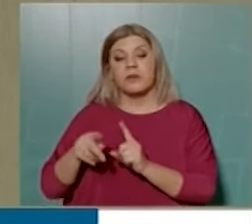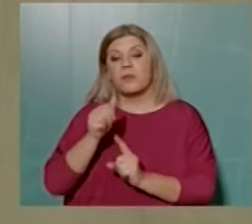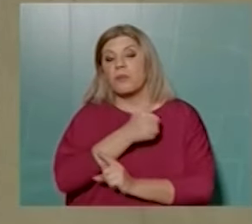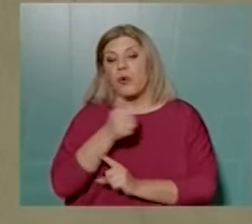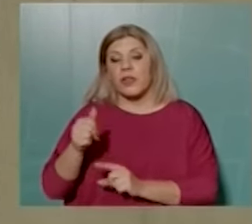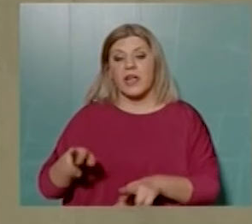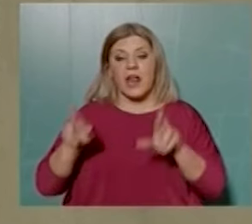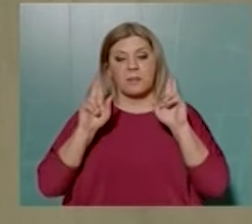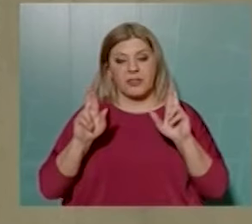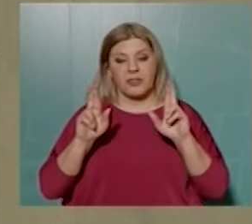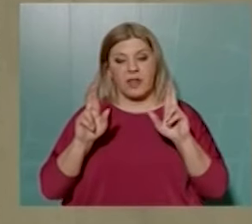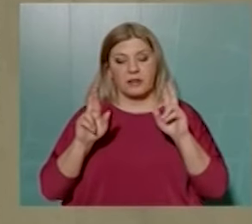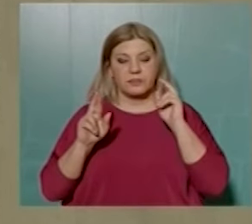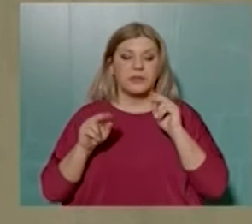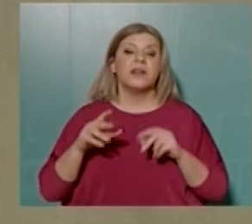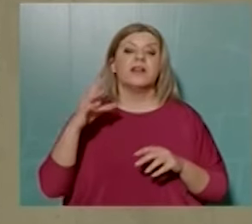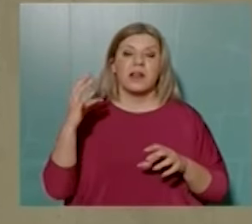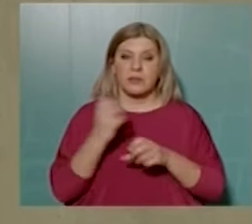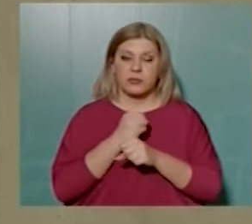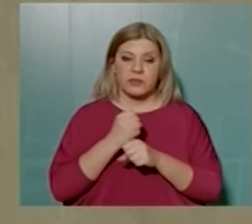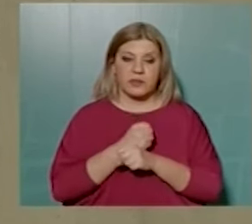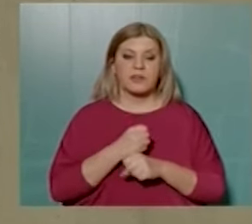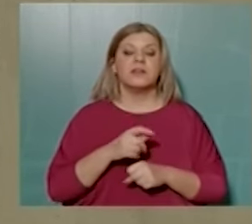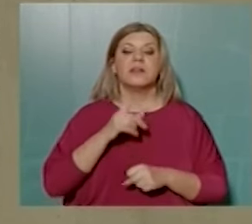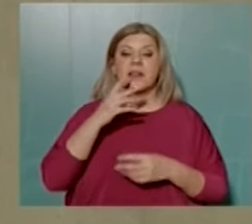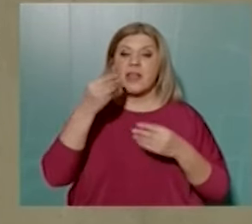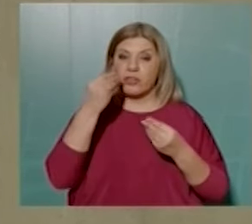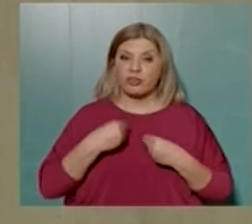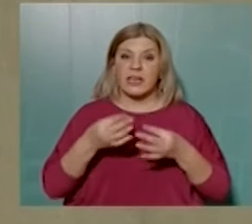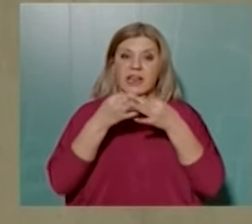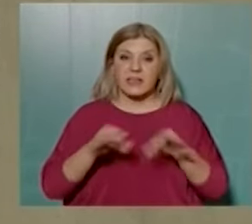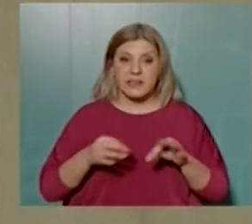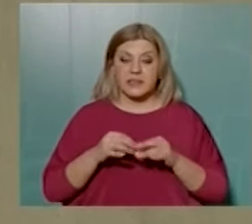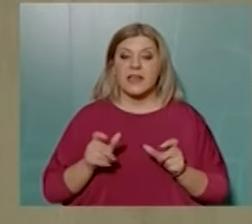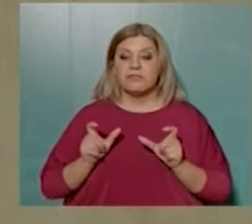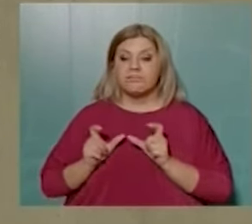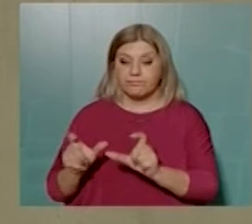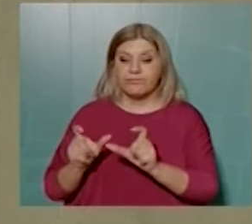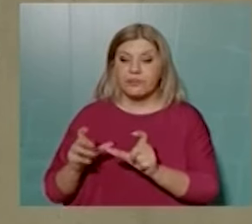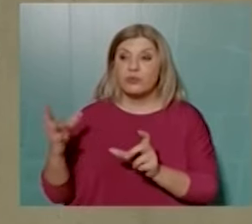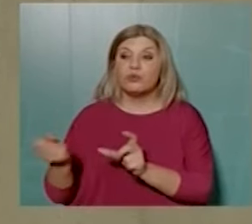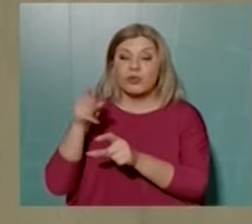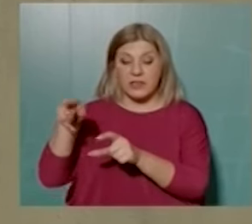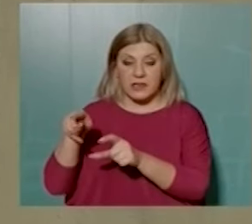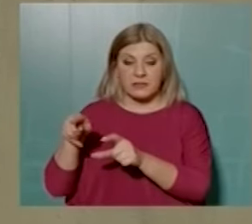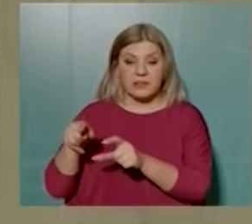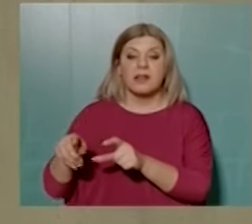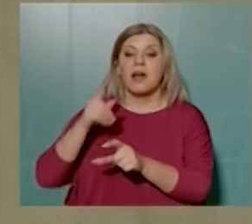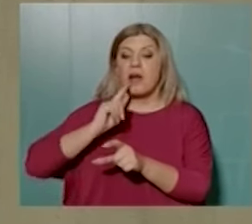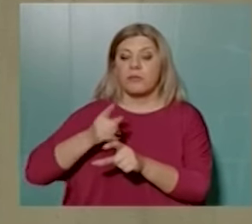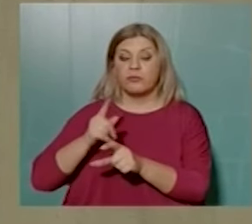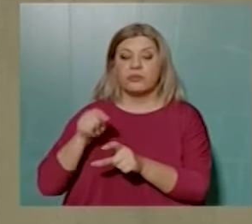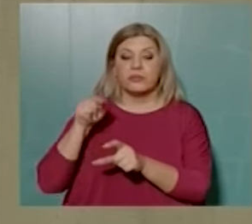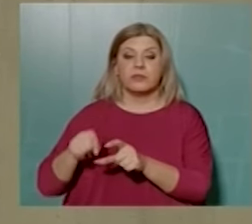μοναδική ελπίδα να αποσπάσει κατακτήσει να επιβάλλει λύσεις να στριμώξει τους δήθεν σωτήρες που παίρνουν αποφάσεις